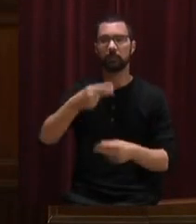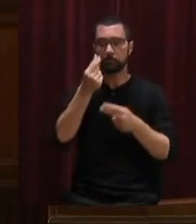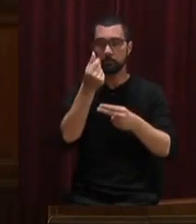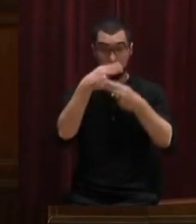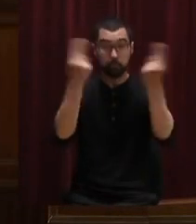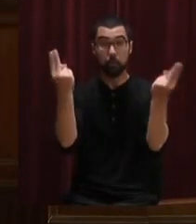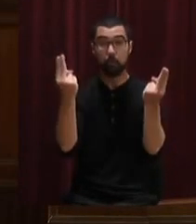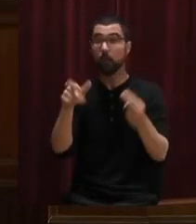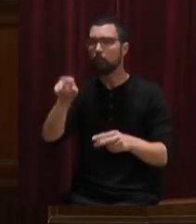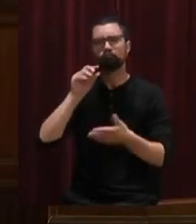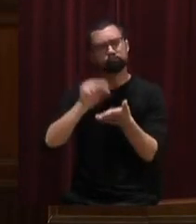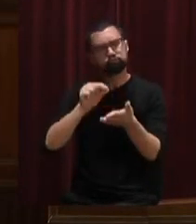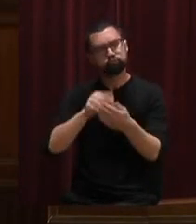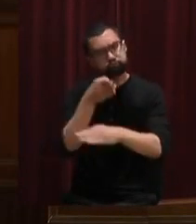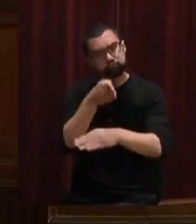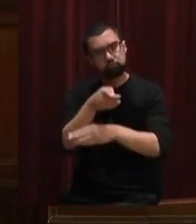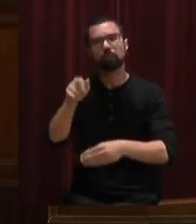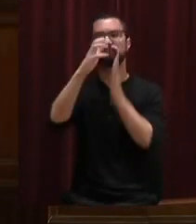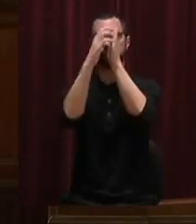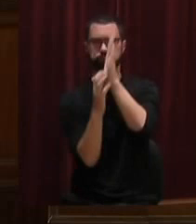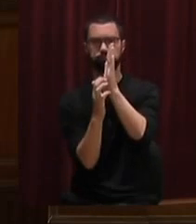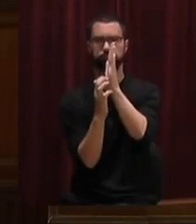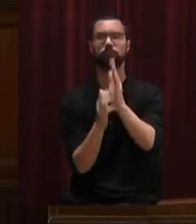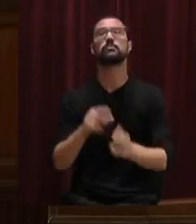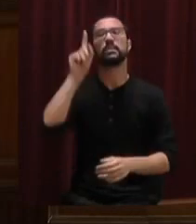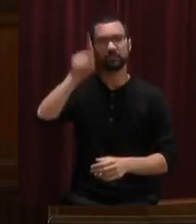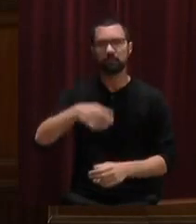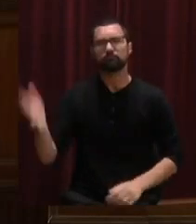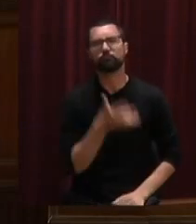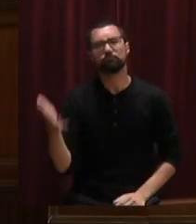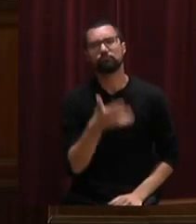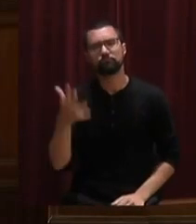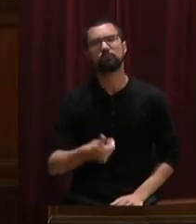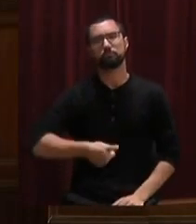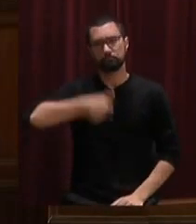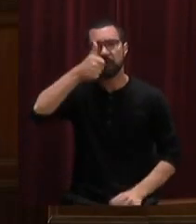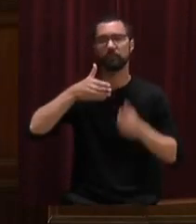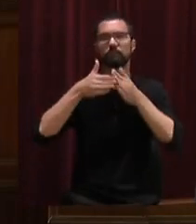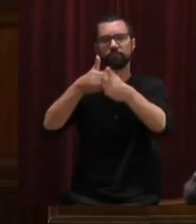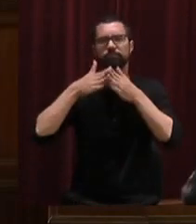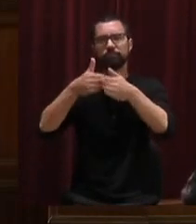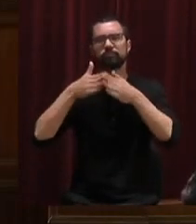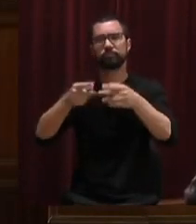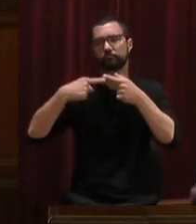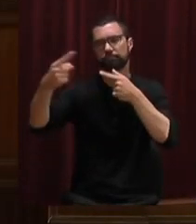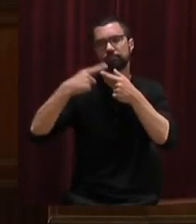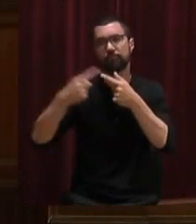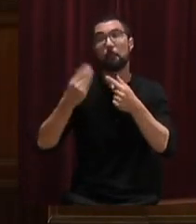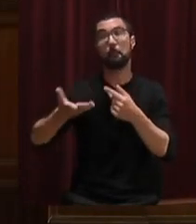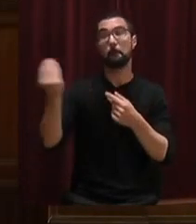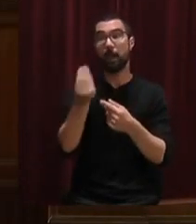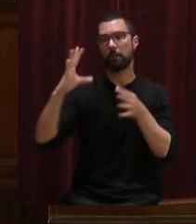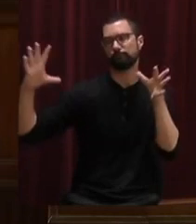més els empri. L'hora d'augmentar l'efectivitat amb més freqüències i horaris de vaixells per millorar la connectivitat entre